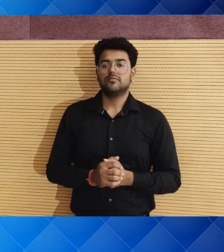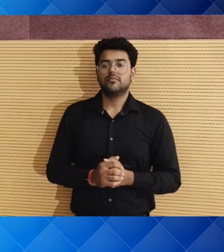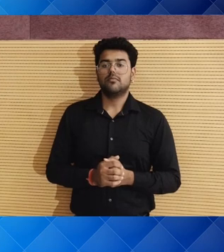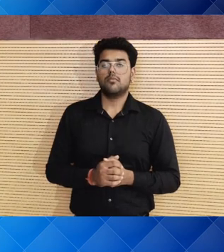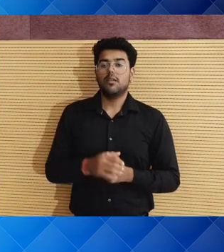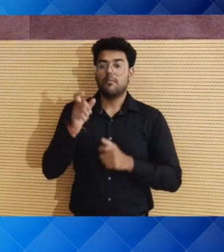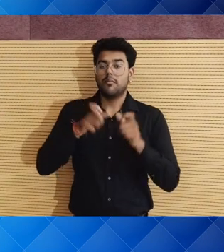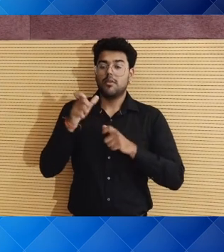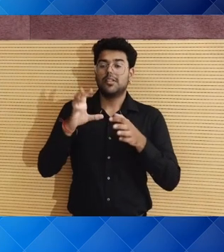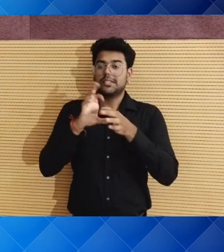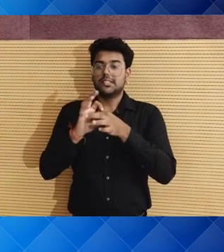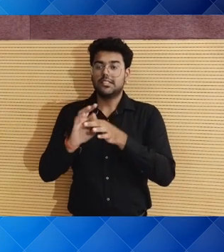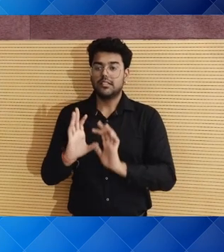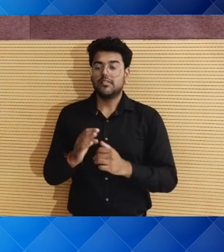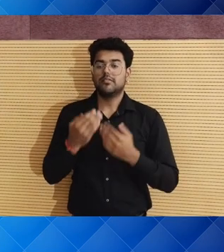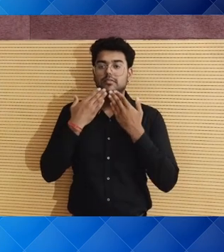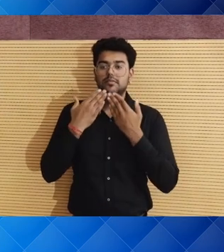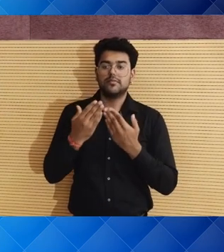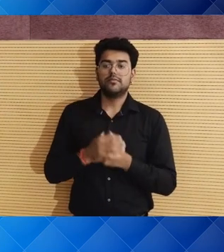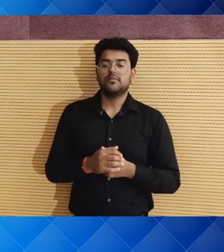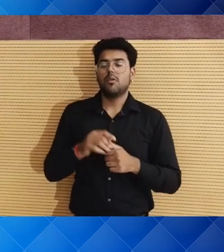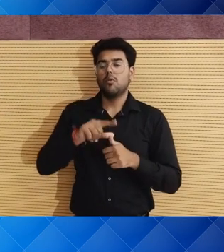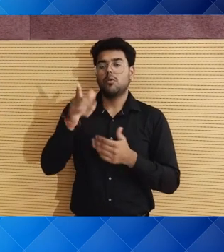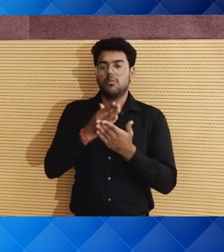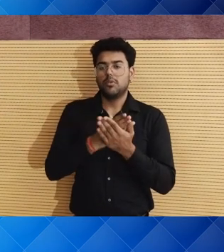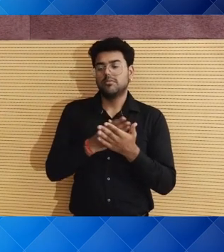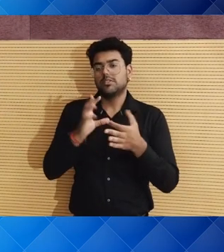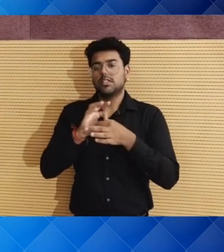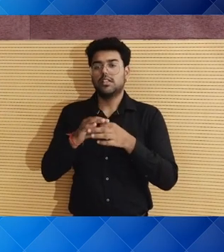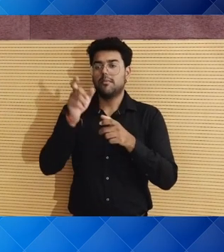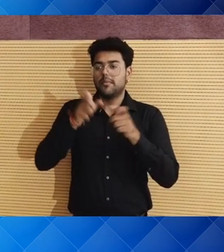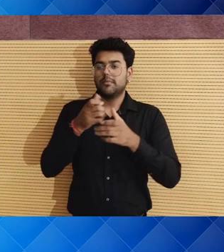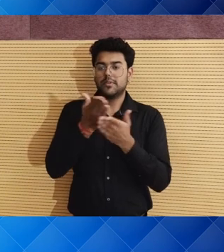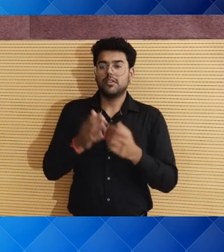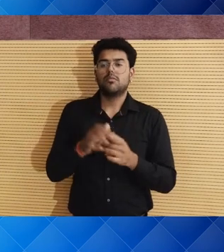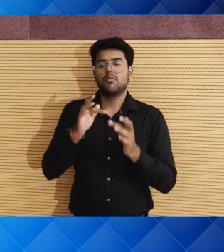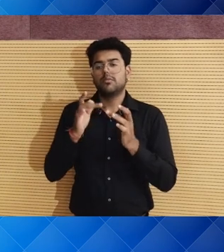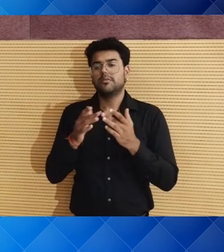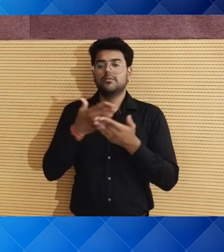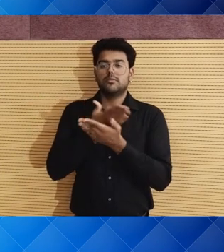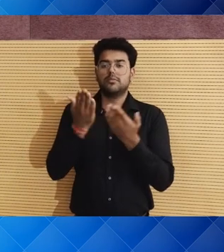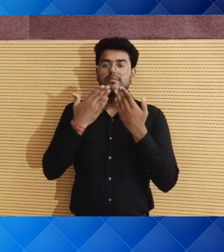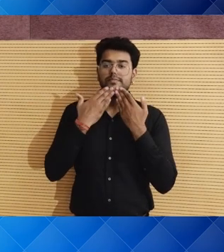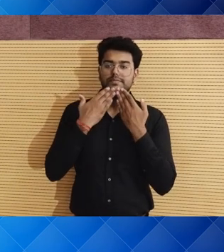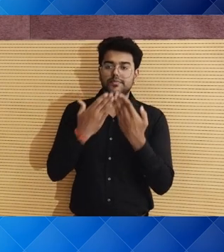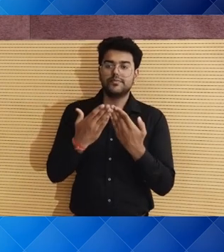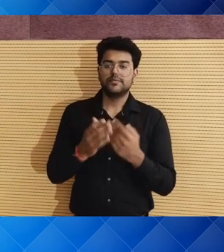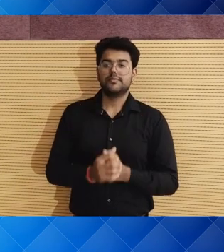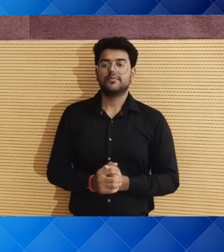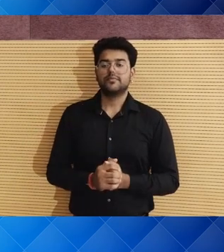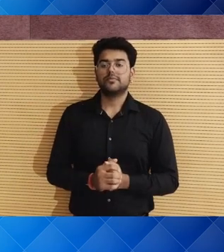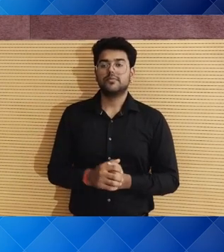सब लोग इसमें कार्यक्रम में जुड़े हुए हैं, जितने भी हमारे सब लोग यहाँ पे उपस्थित हैं और जो वर्चुअली जुड़े हैं, सबको बहुत बहुत धन्यवाद